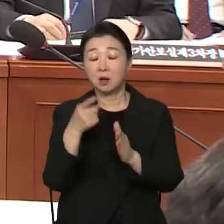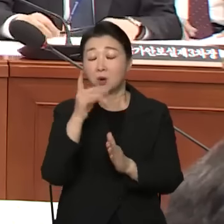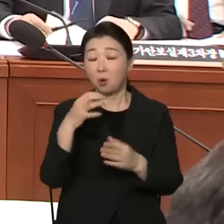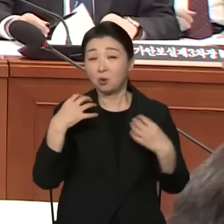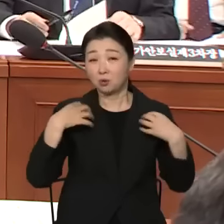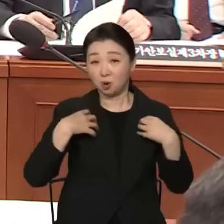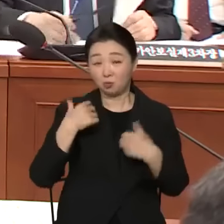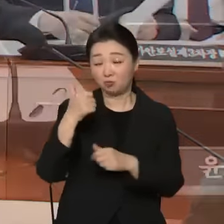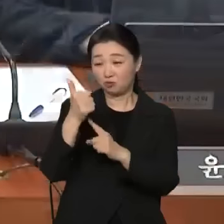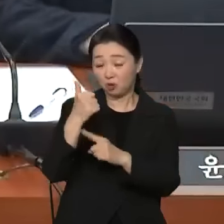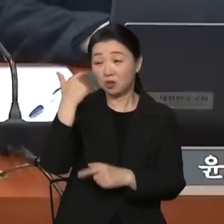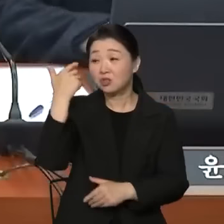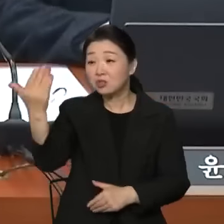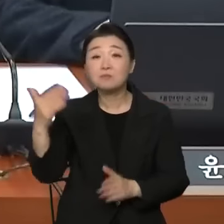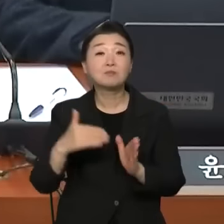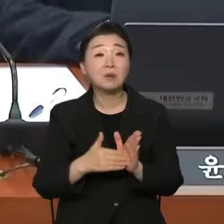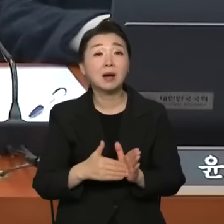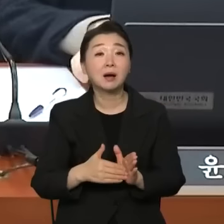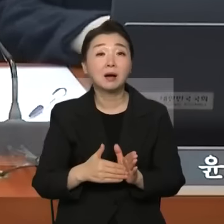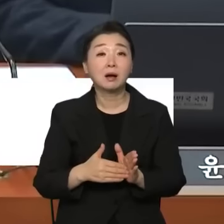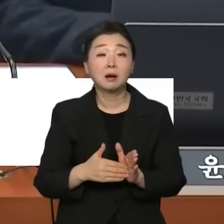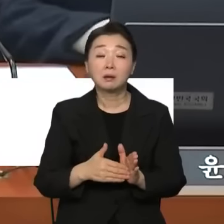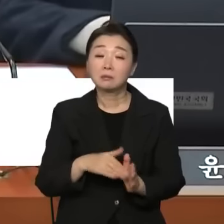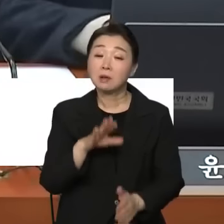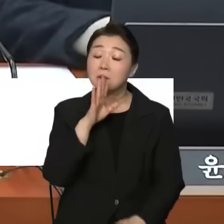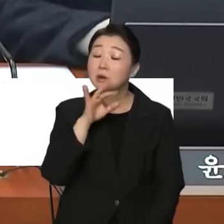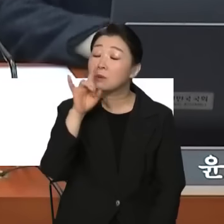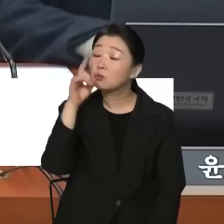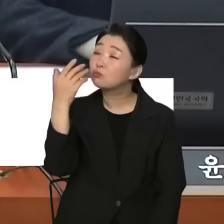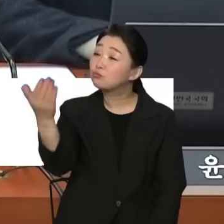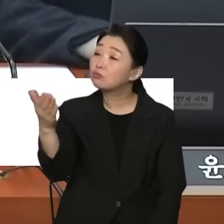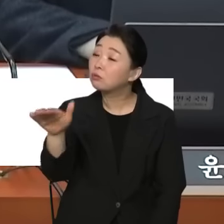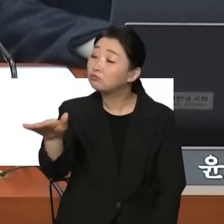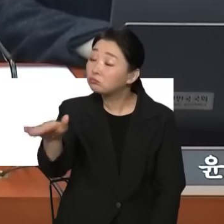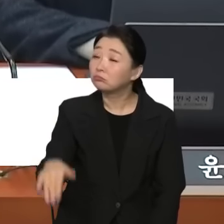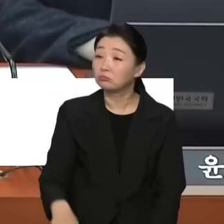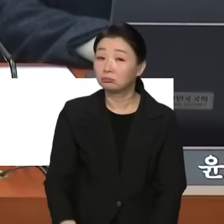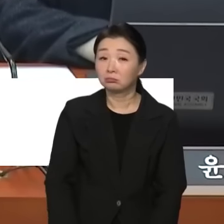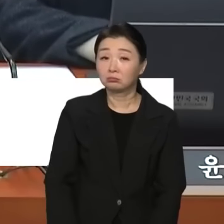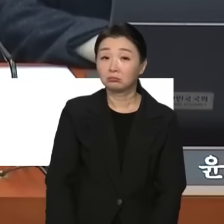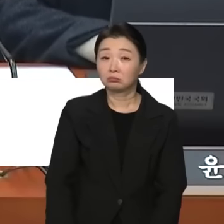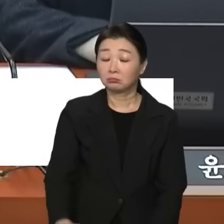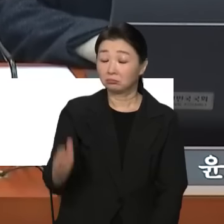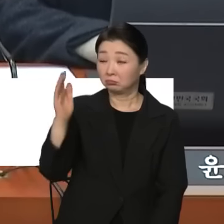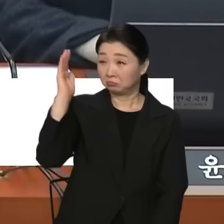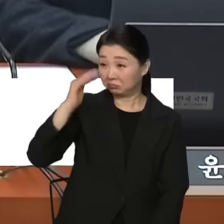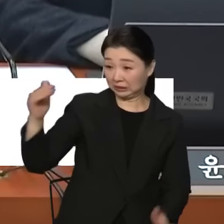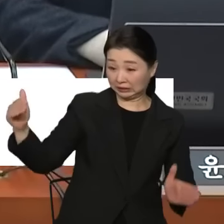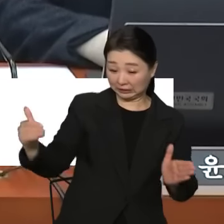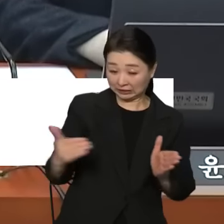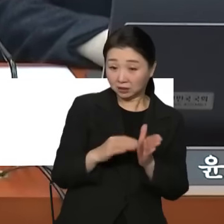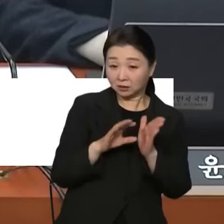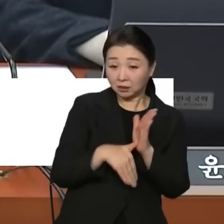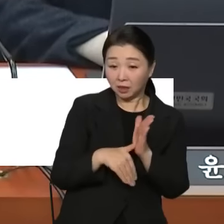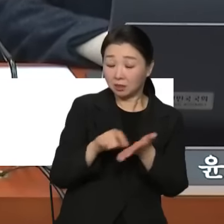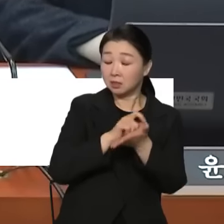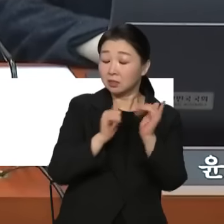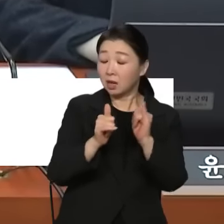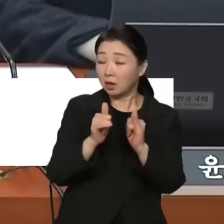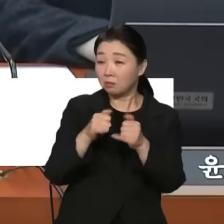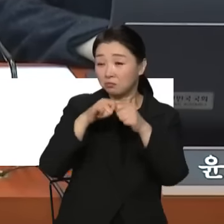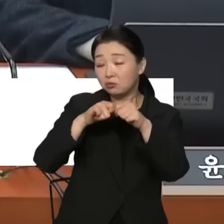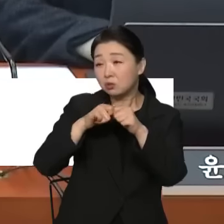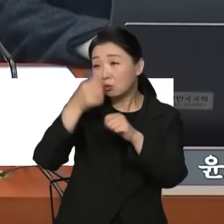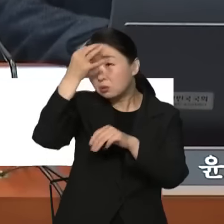받았습니다. 근데 정말 궁금해서 좀 여쭤보는 겁니다. 근데 끝날 때 기자가 어떤 거에 대해서 구체적으로 사과하신 거냐?